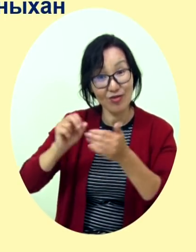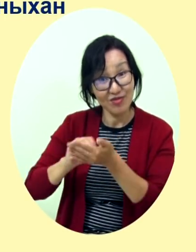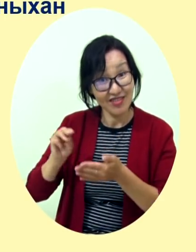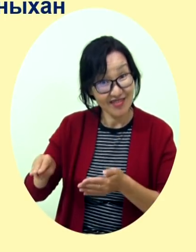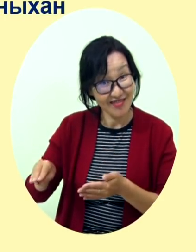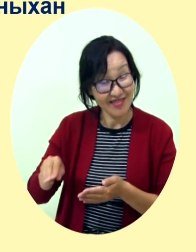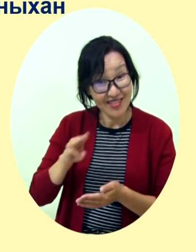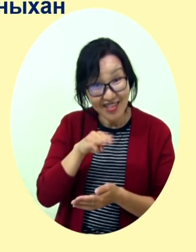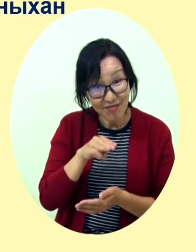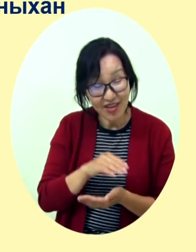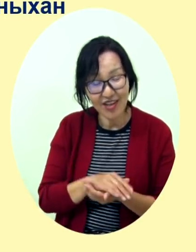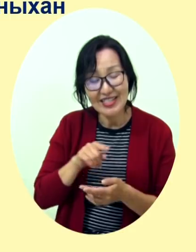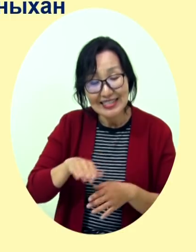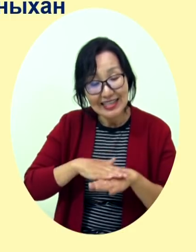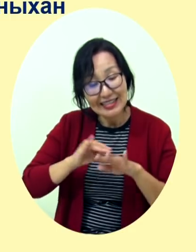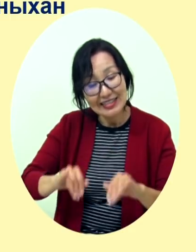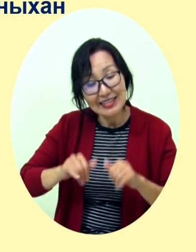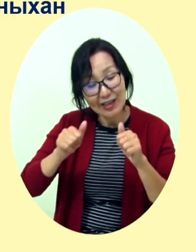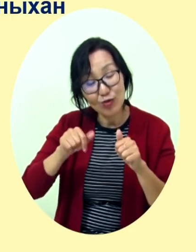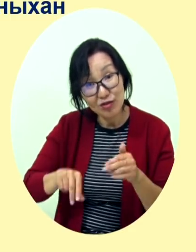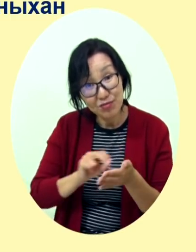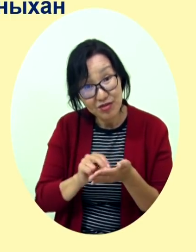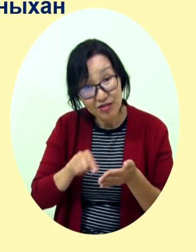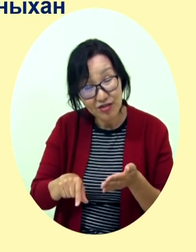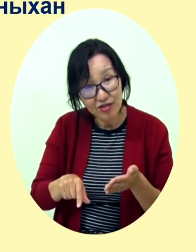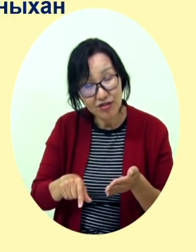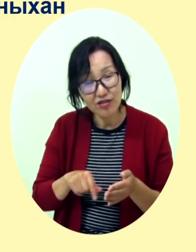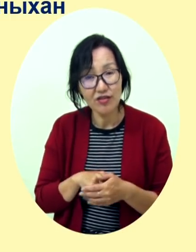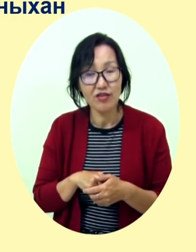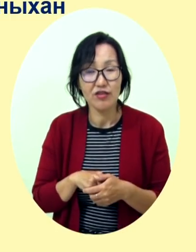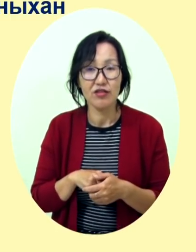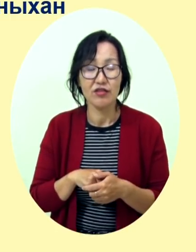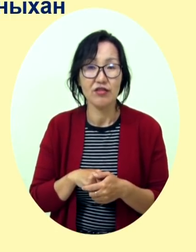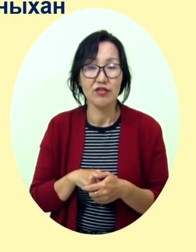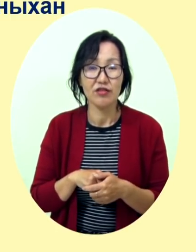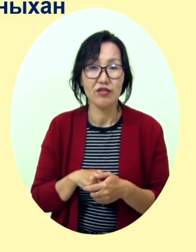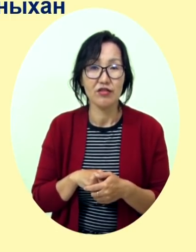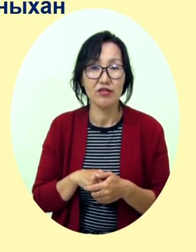байна. Тэгэхээр ихийг засан сайжруулахдаа бид нар